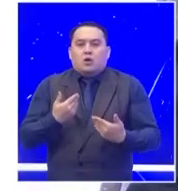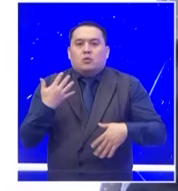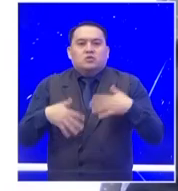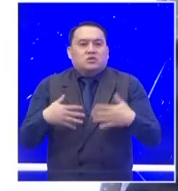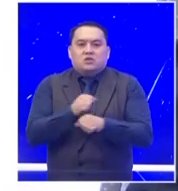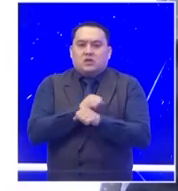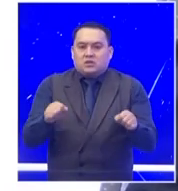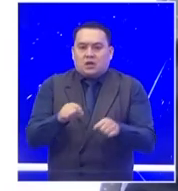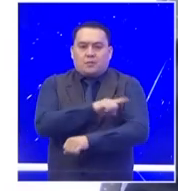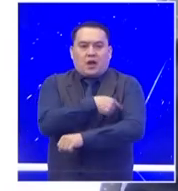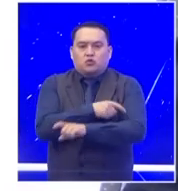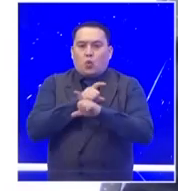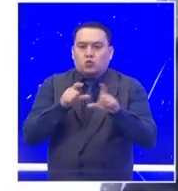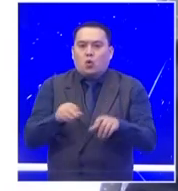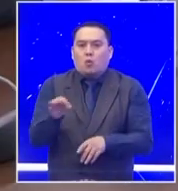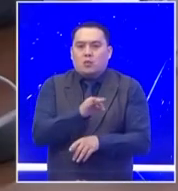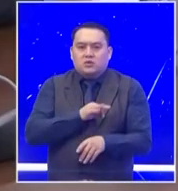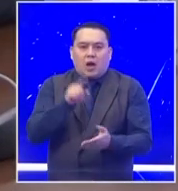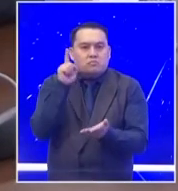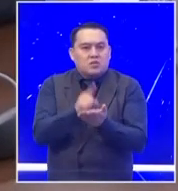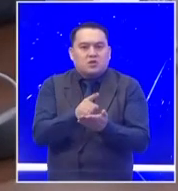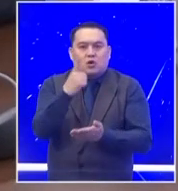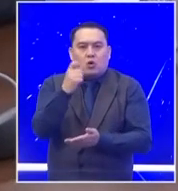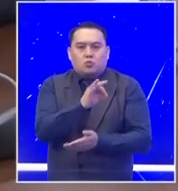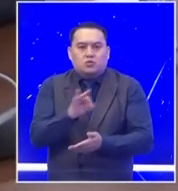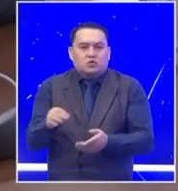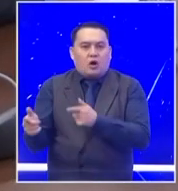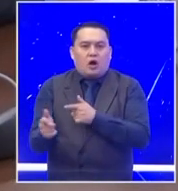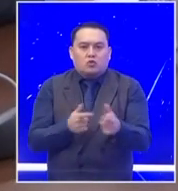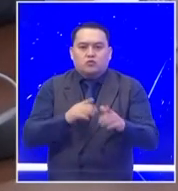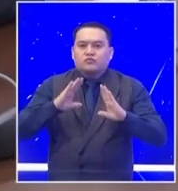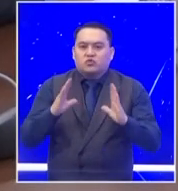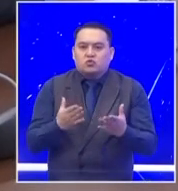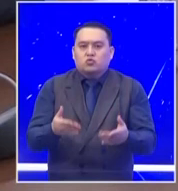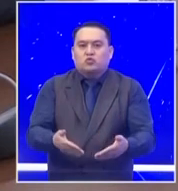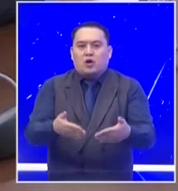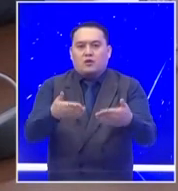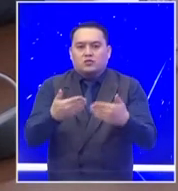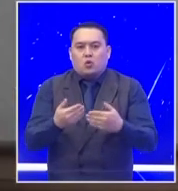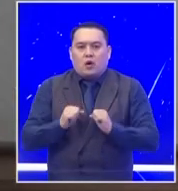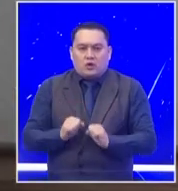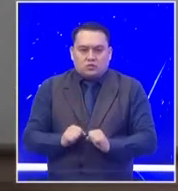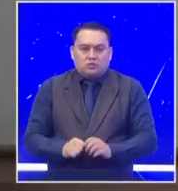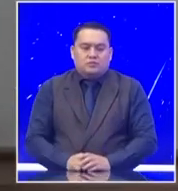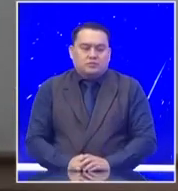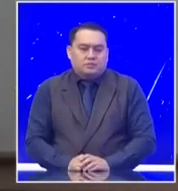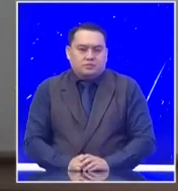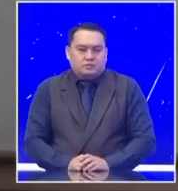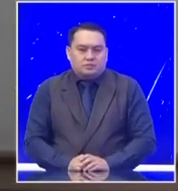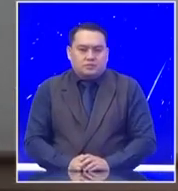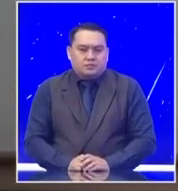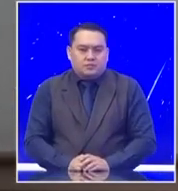нельзя. Медучреждения области должны быть готовы к любой непредвиденной ситуации, заключил заместитель акима Алматинской области.